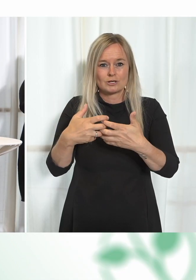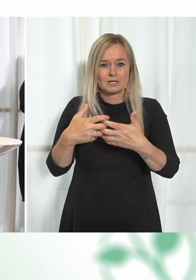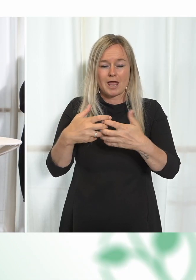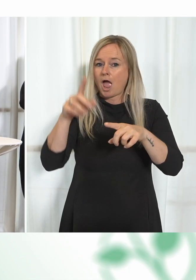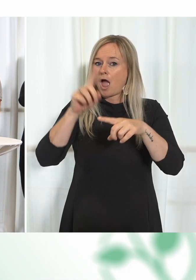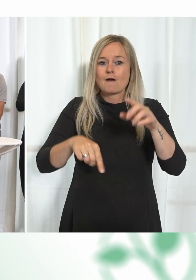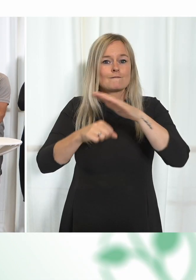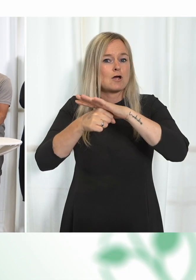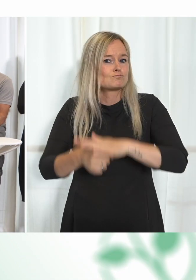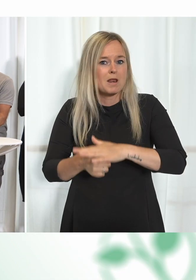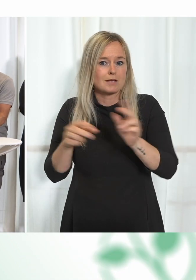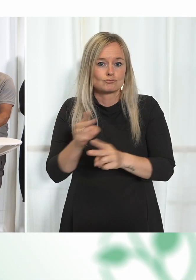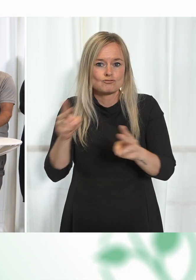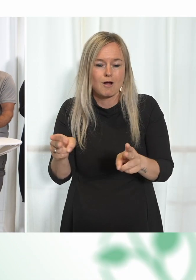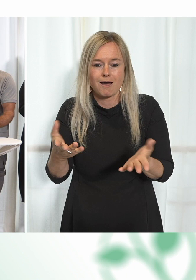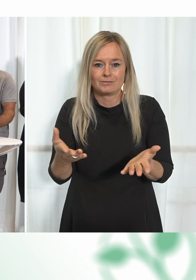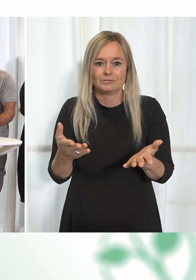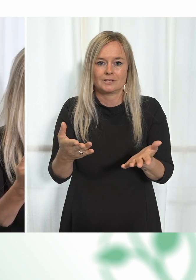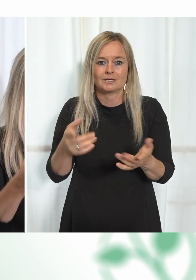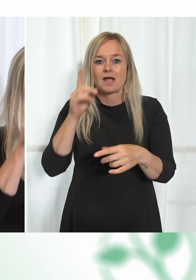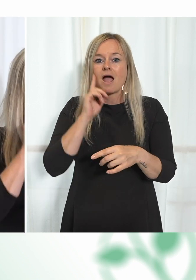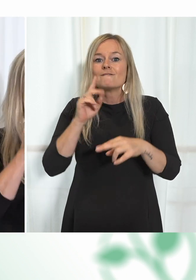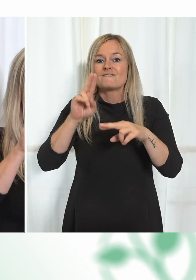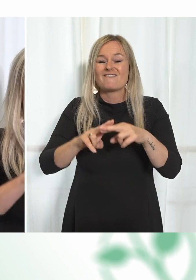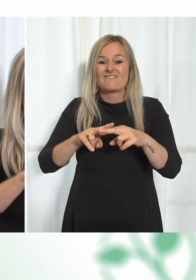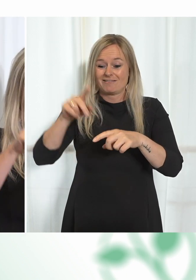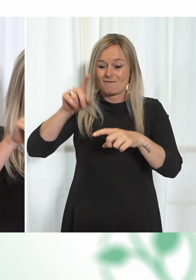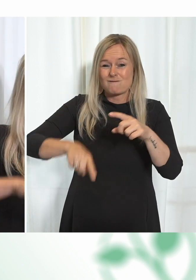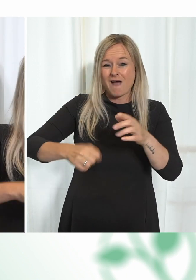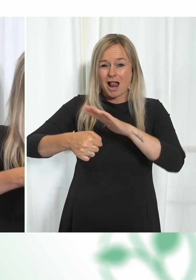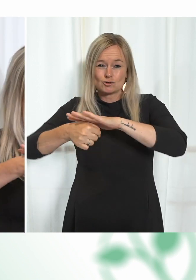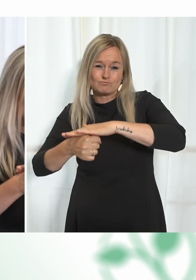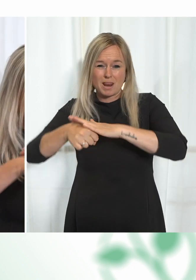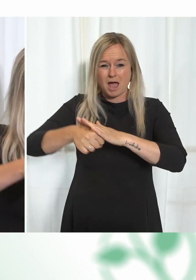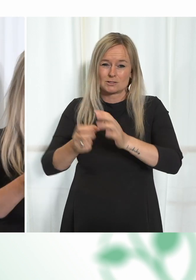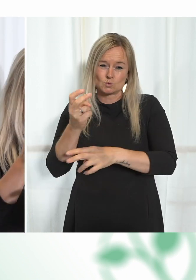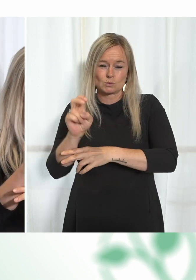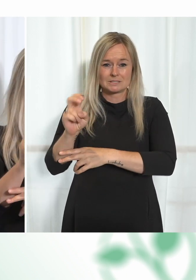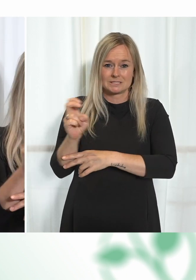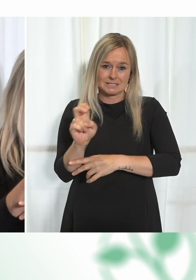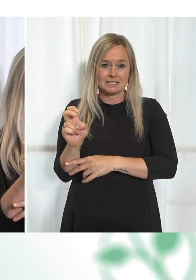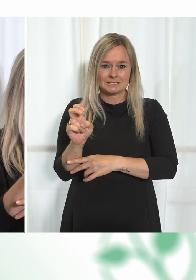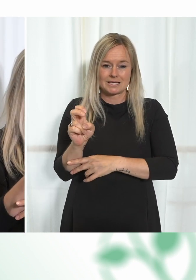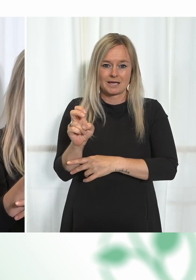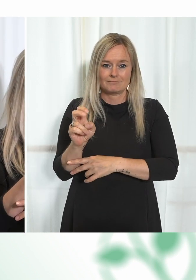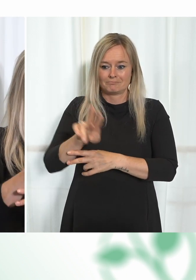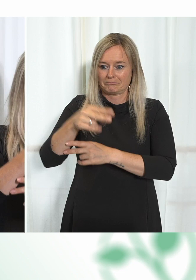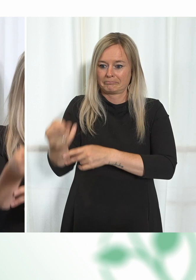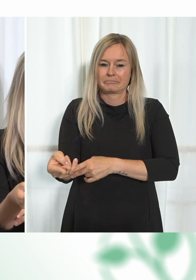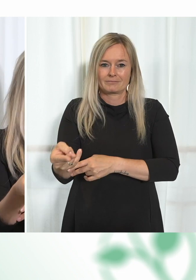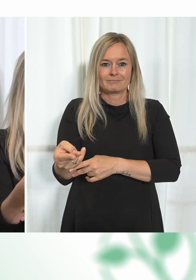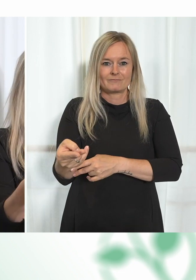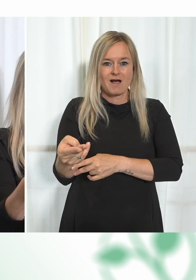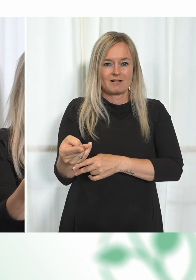runter. Und somit muss man sich halt richtig positionieren beim Heben und Bewegen von Gegenständen. Und wenn man